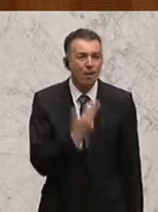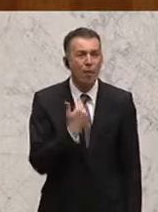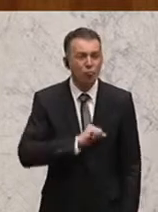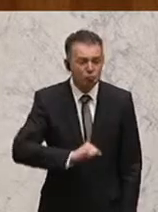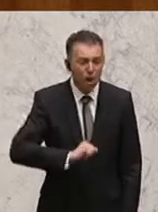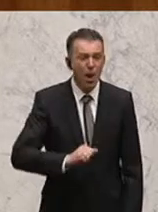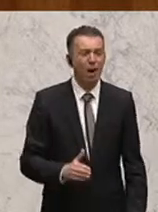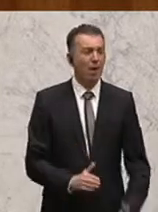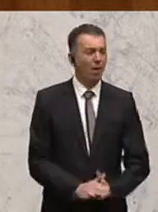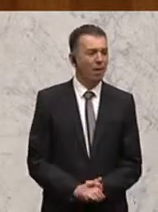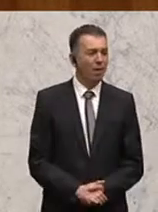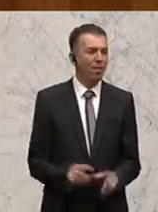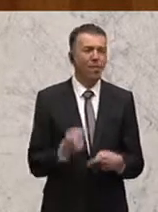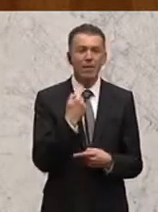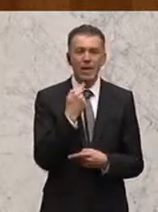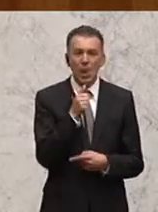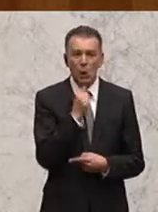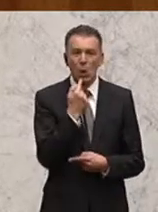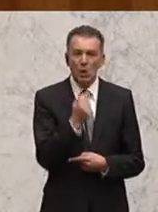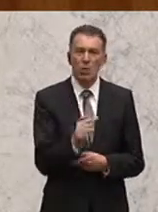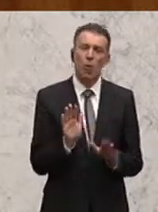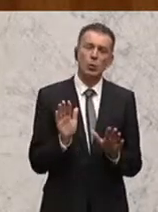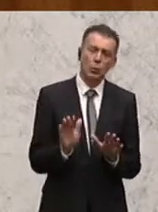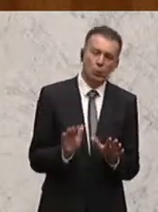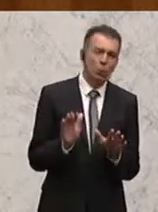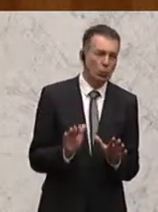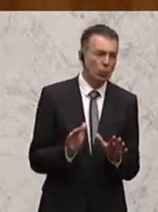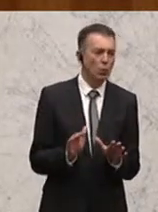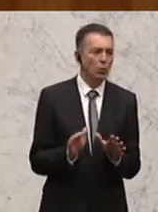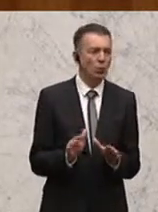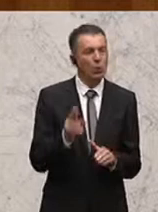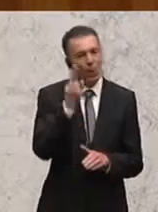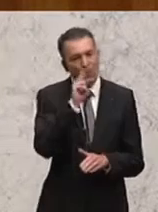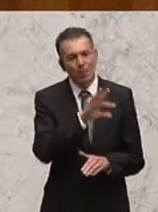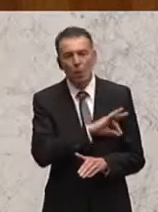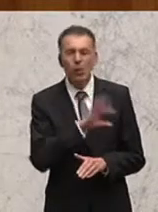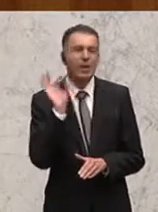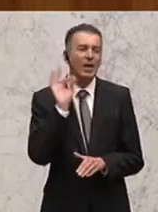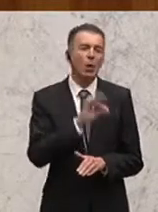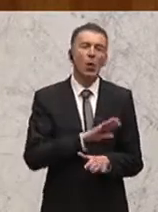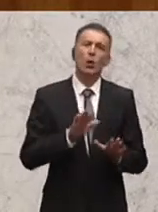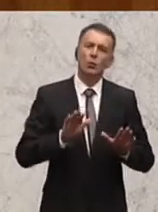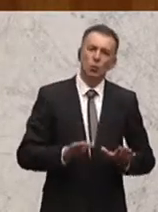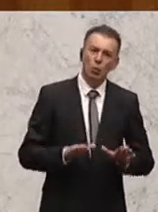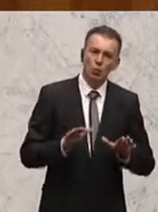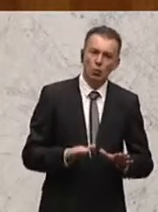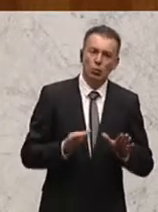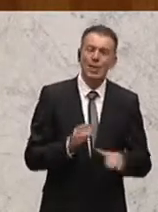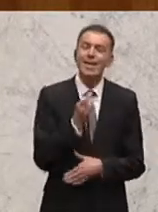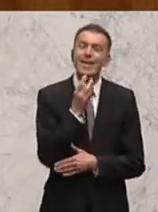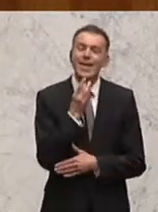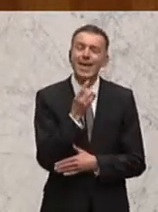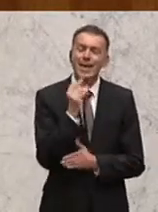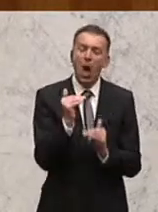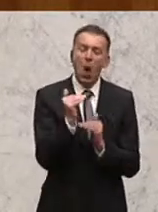schneller. Das haben wir Grüne mit Verlaub, liebe Kolleginnen und Kollegen, Zeit lassen, sorgsam